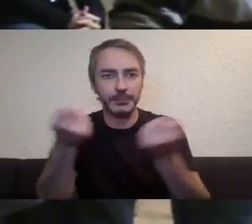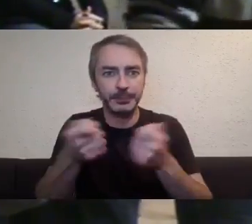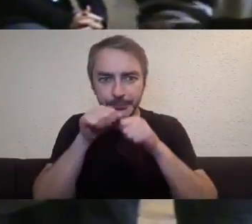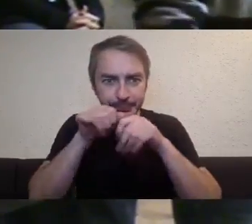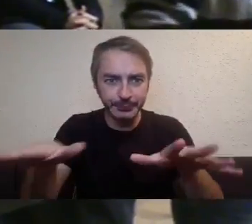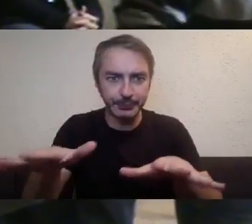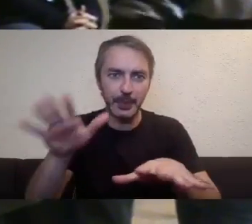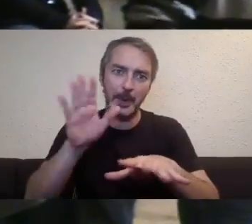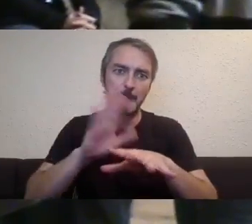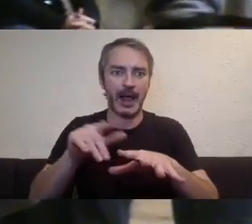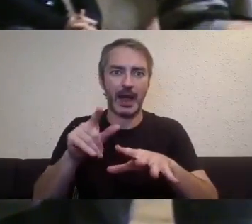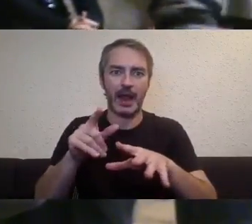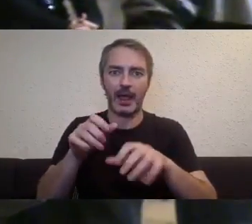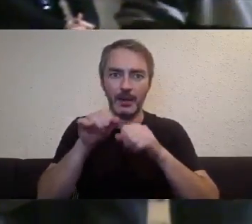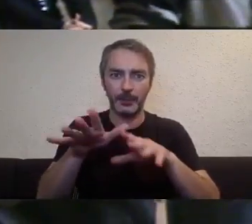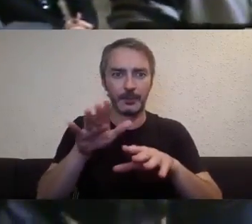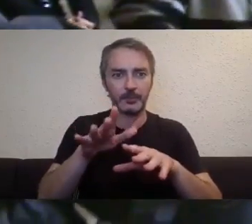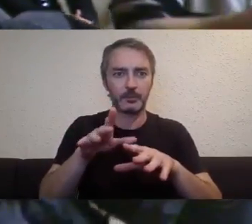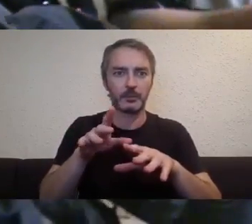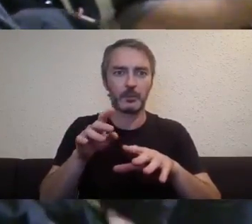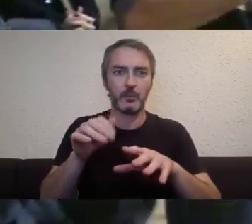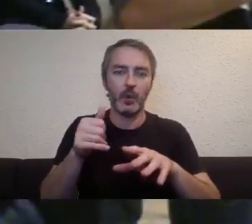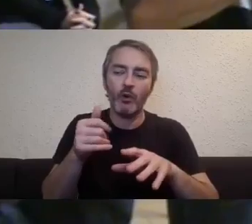moment era tenir un mitjà de comunicació que permetés